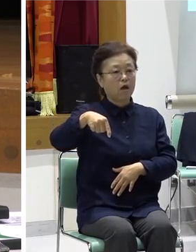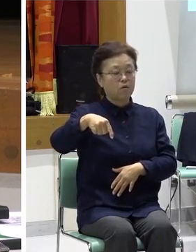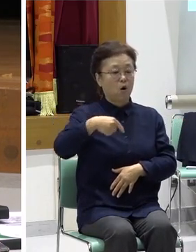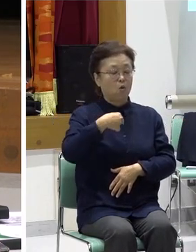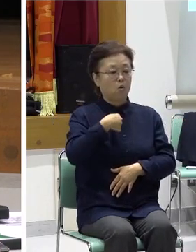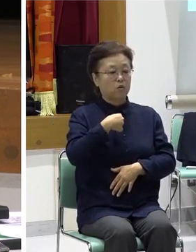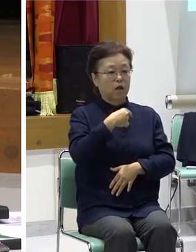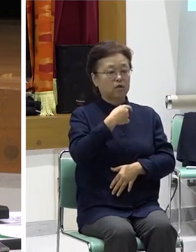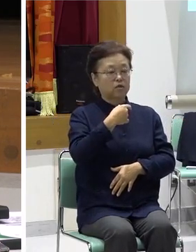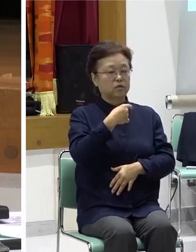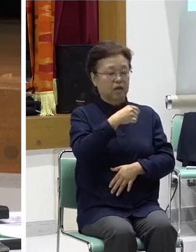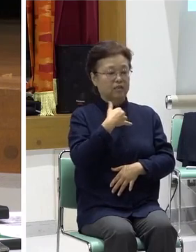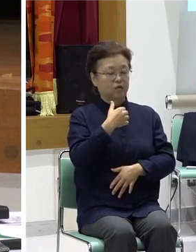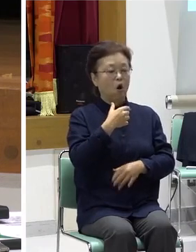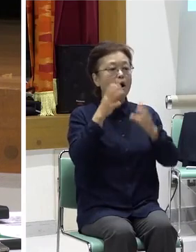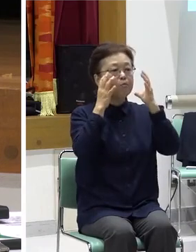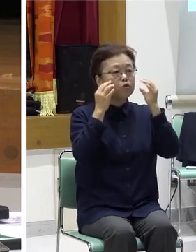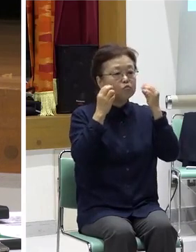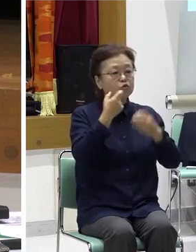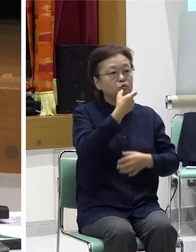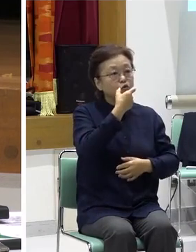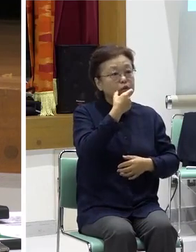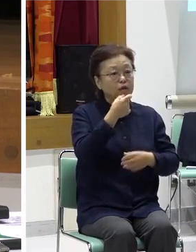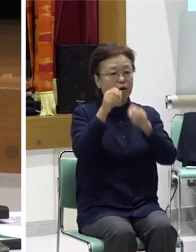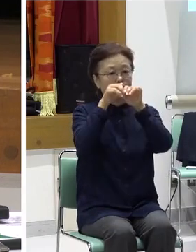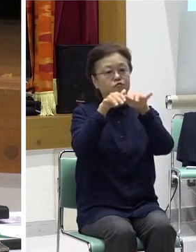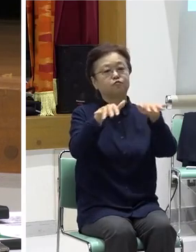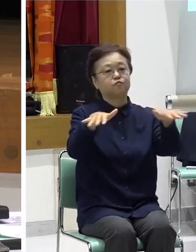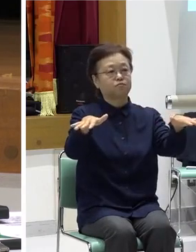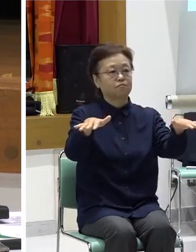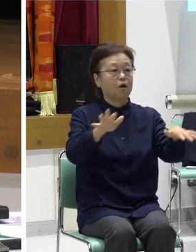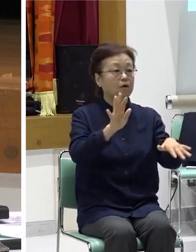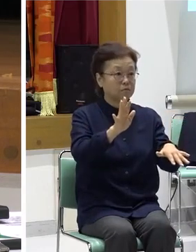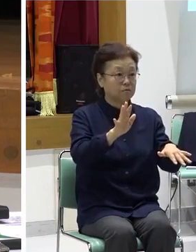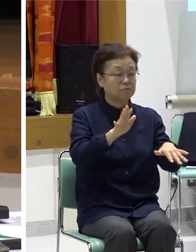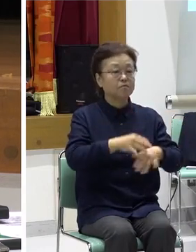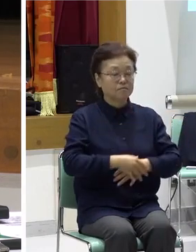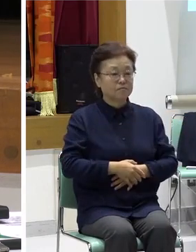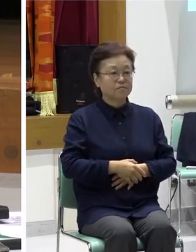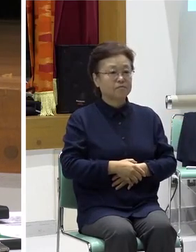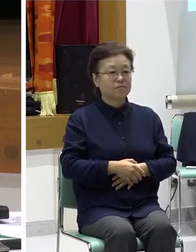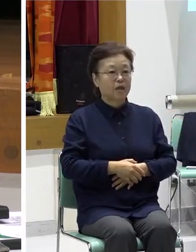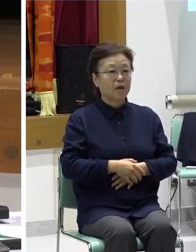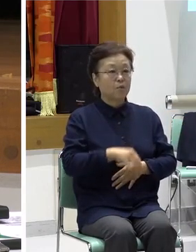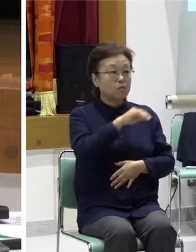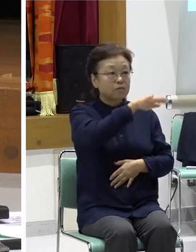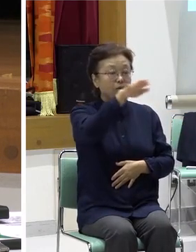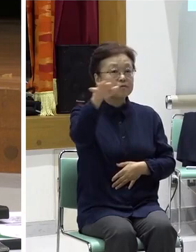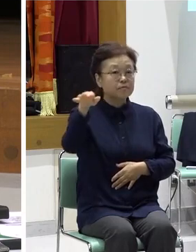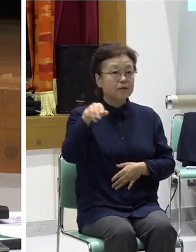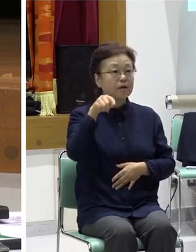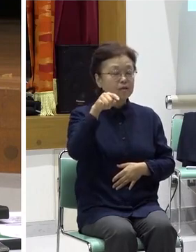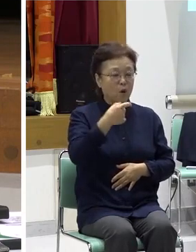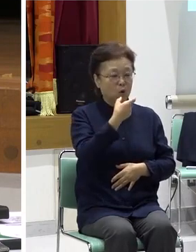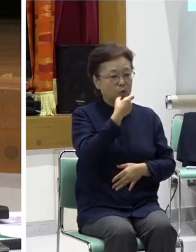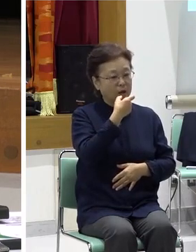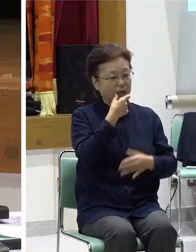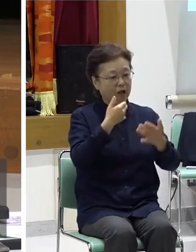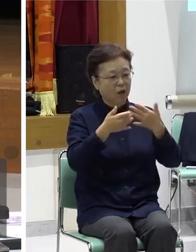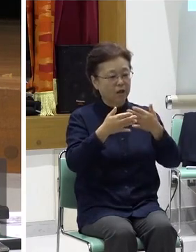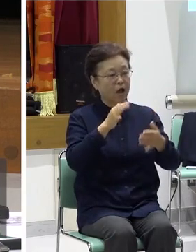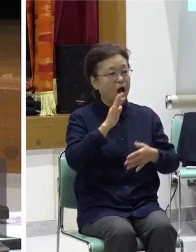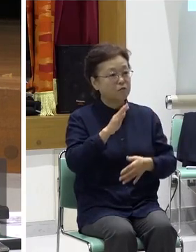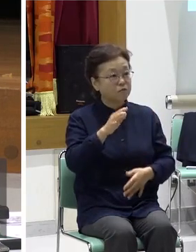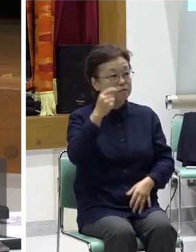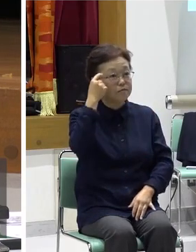っているぷくぷくクッキーっていうのが結構広まってるかなと思います。ひょっとしたらねこの会場にいる方も召し上がったことある方